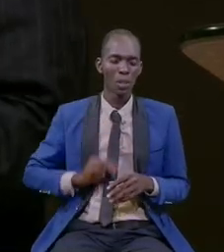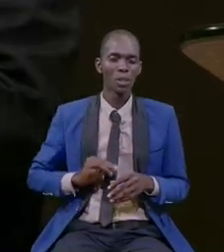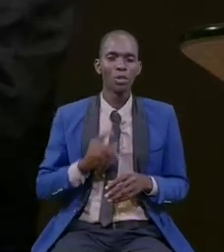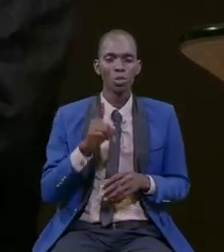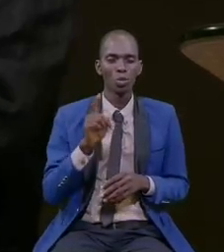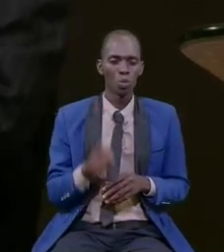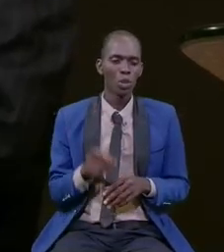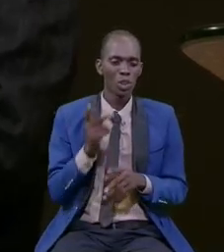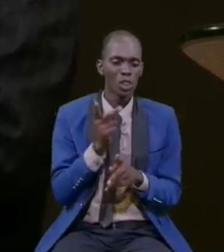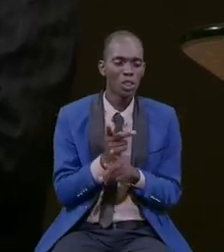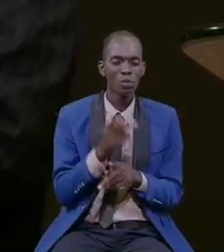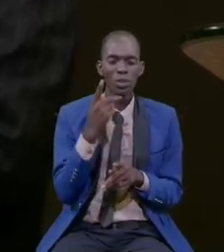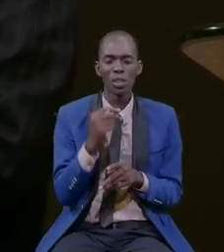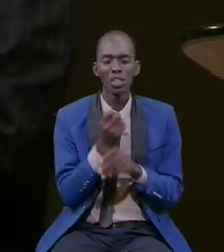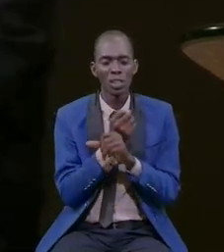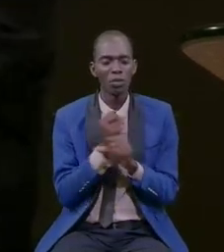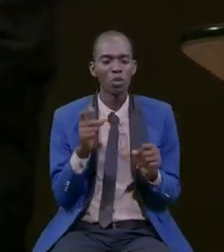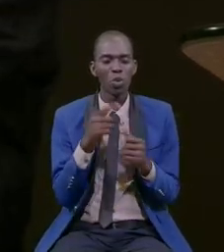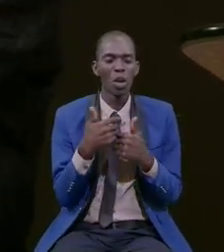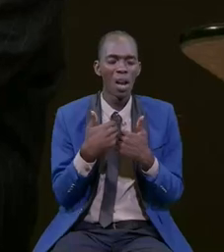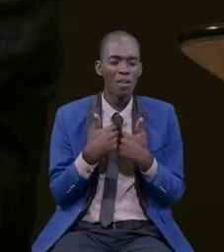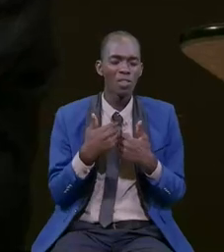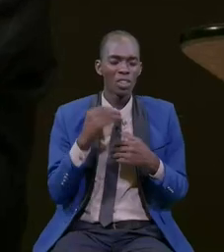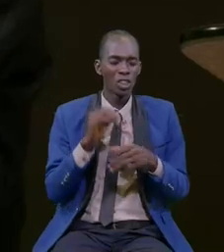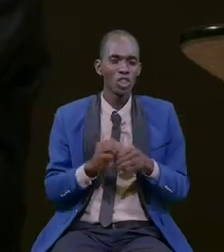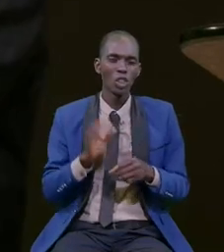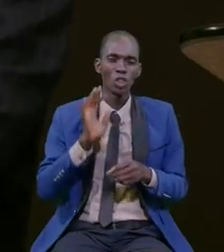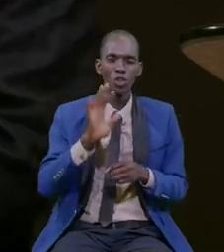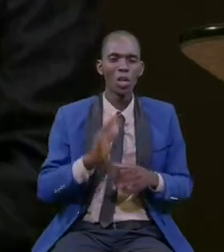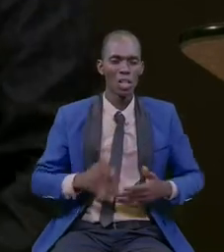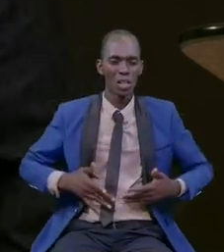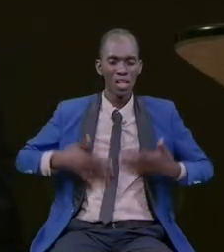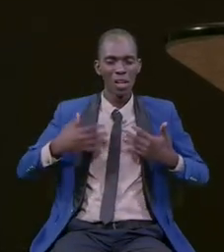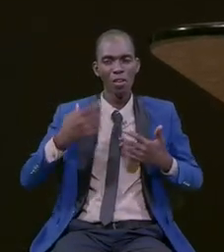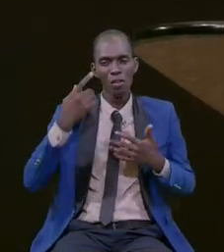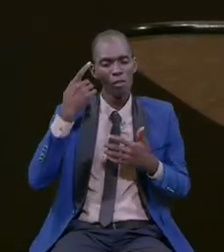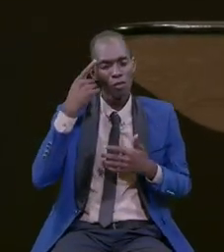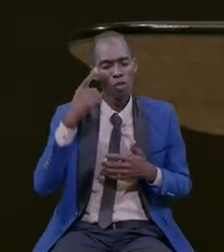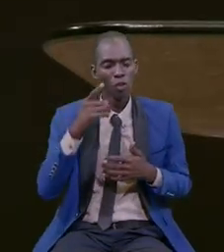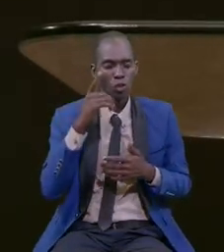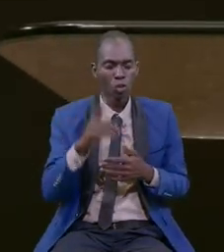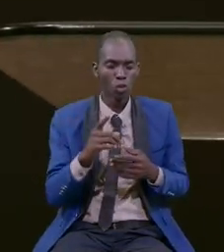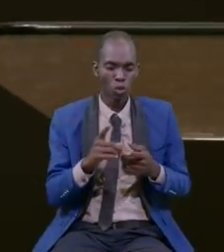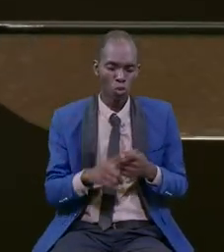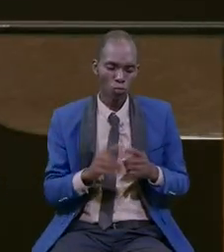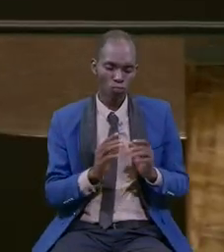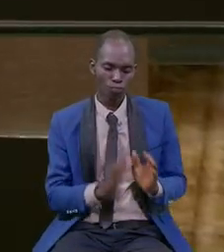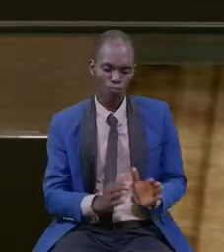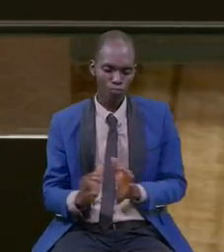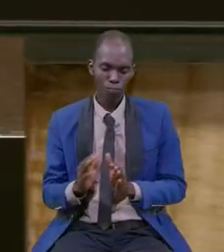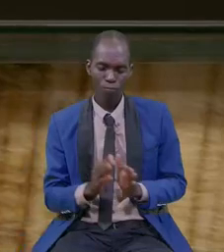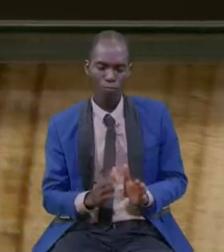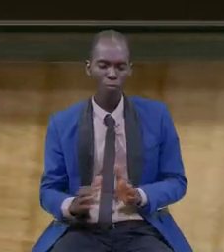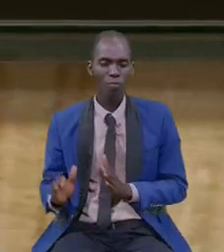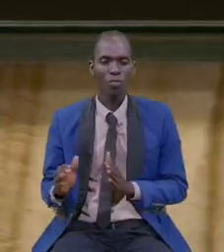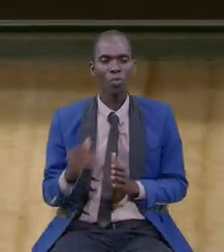corps et garder votre votre salut les choses que vous avez dans votre vie les mettre en ordre sous la supervision et la